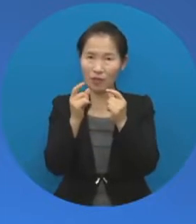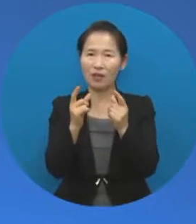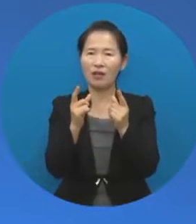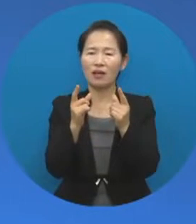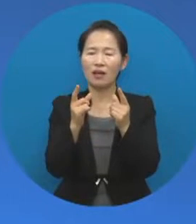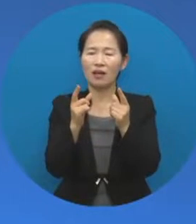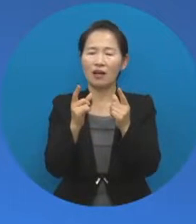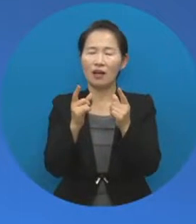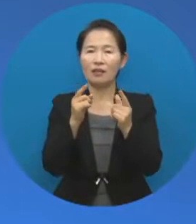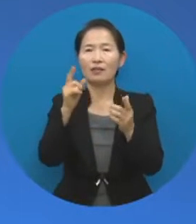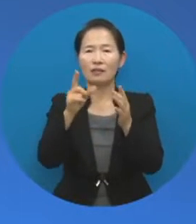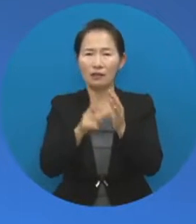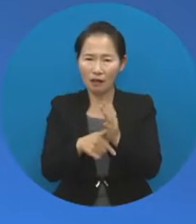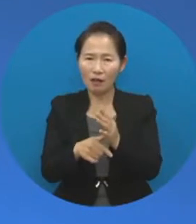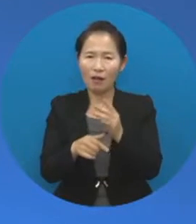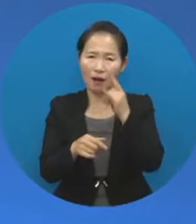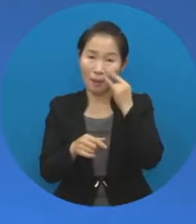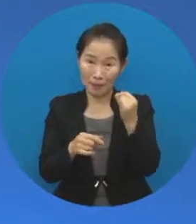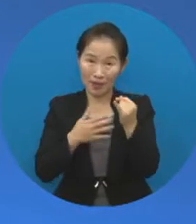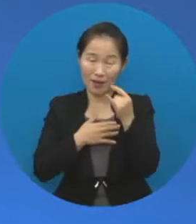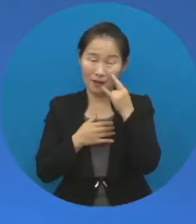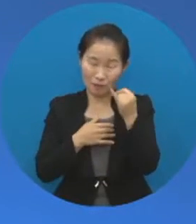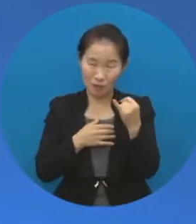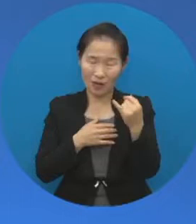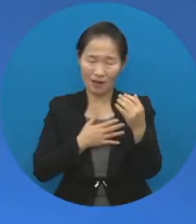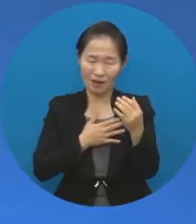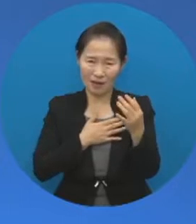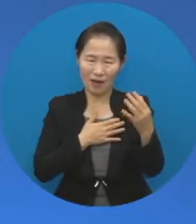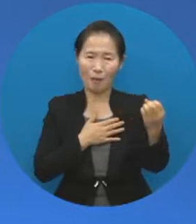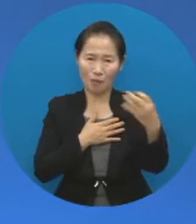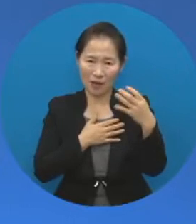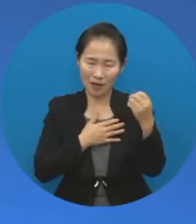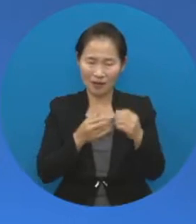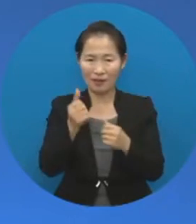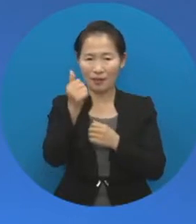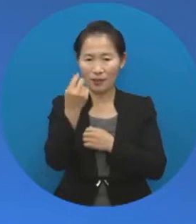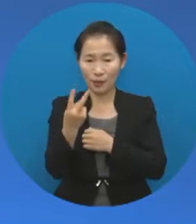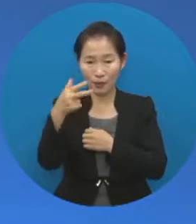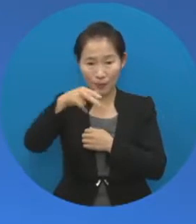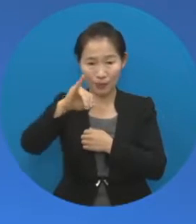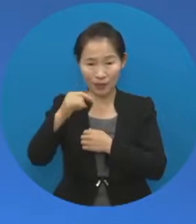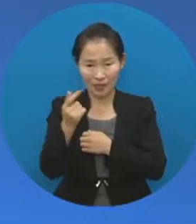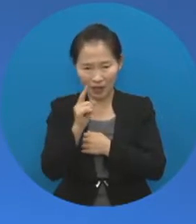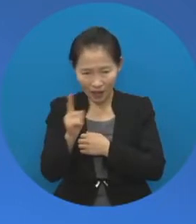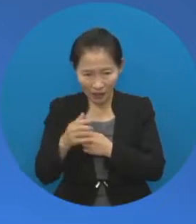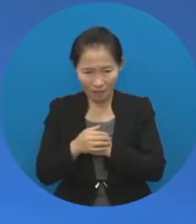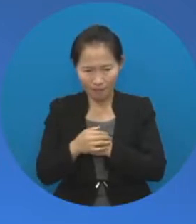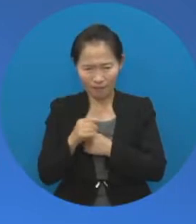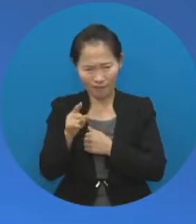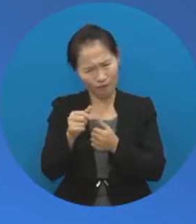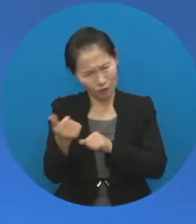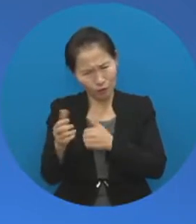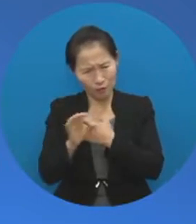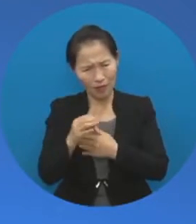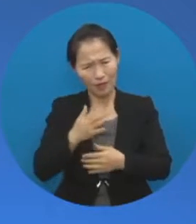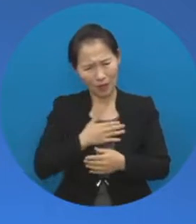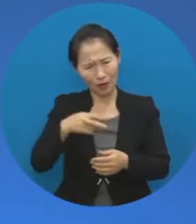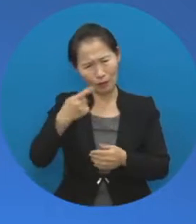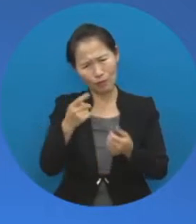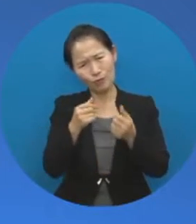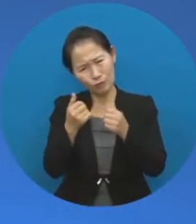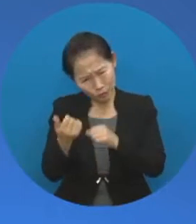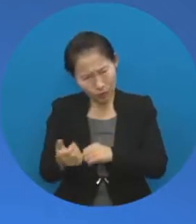저에게 이런 말씀을 하셨어요. 효진아, 너가 죽으면 엄마도 죽는다라는